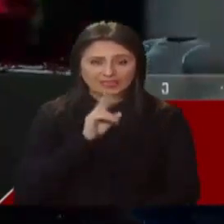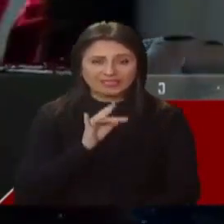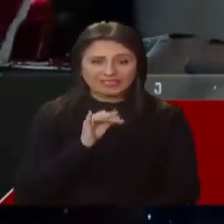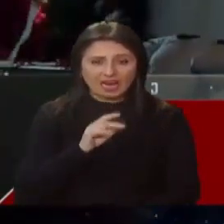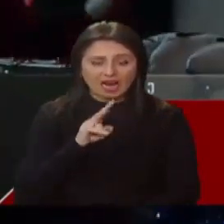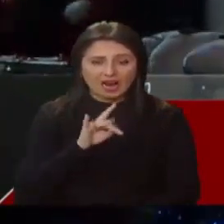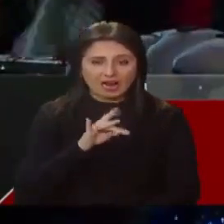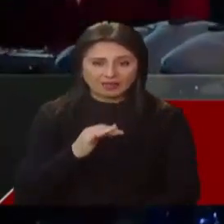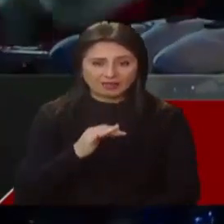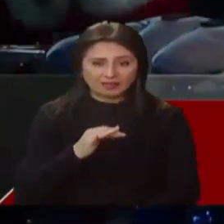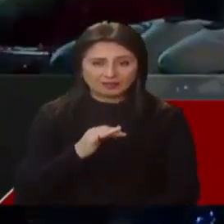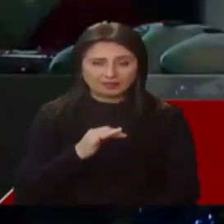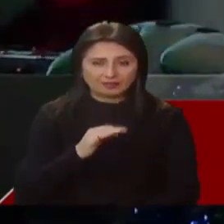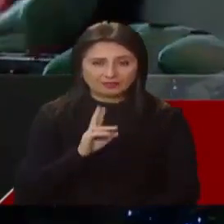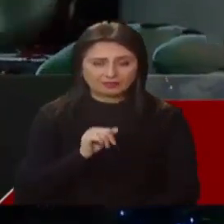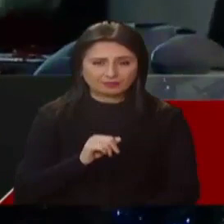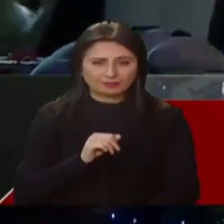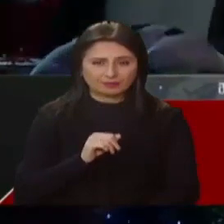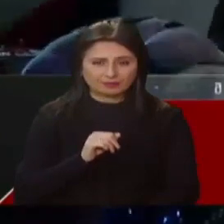ციცაგანტკაში და